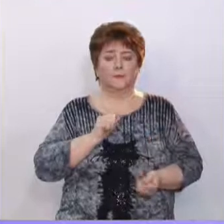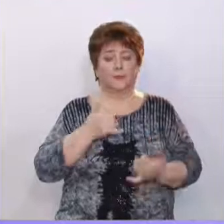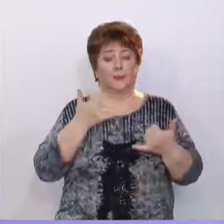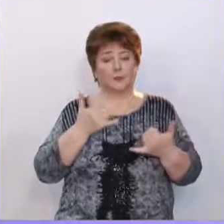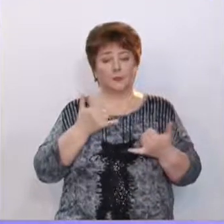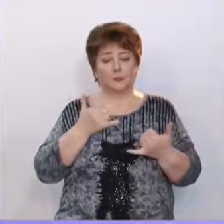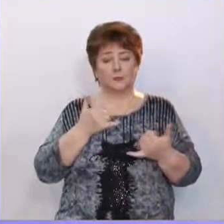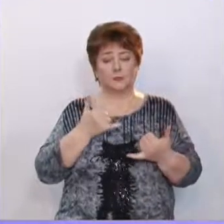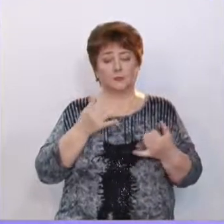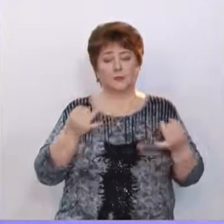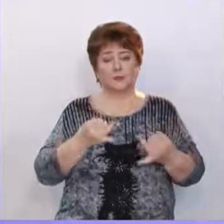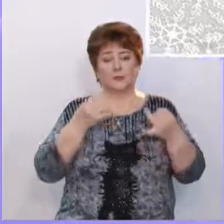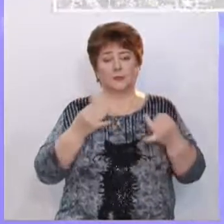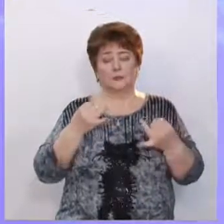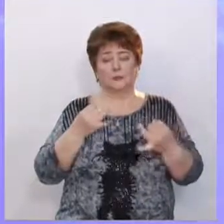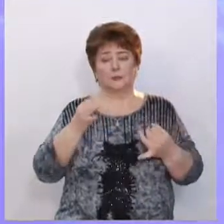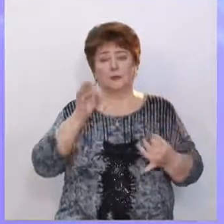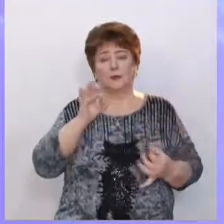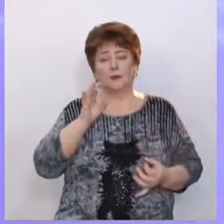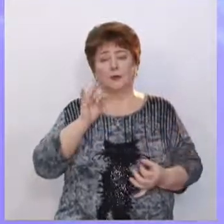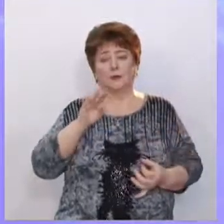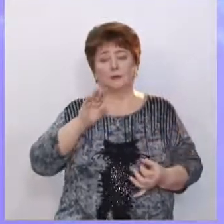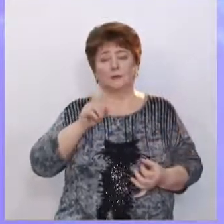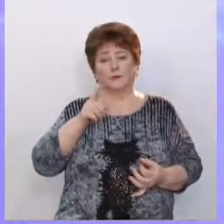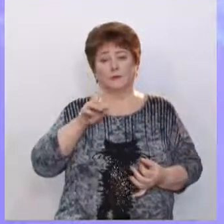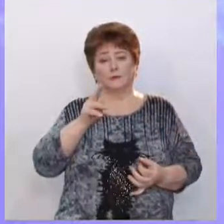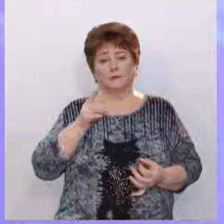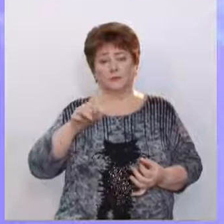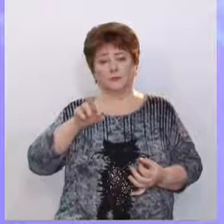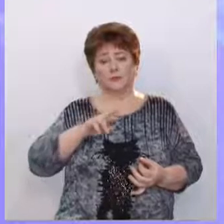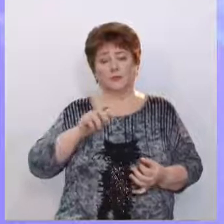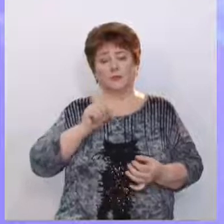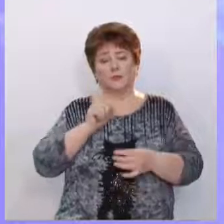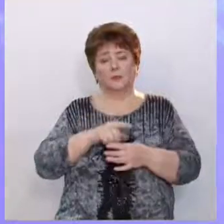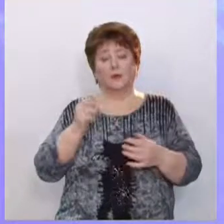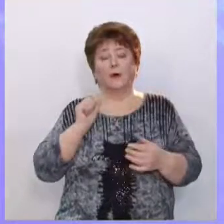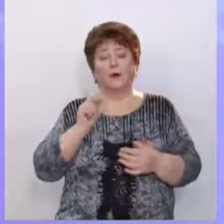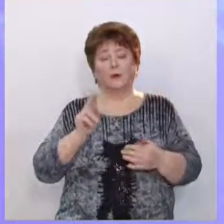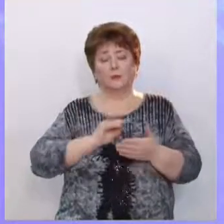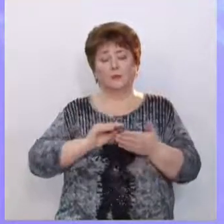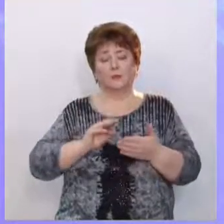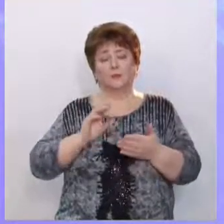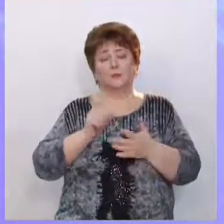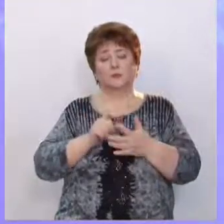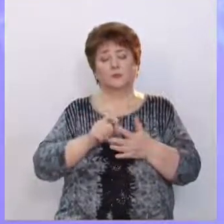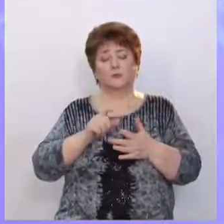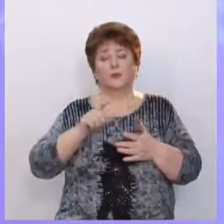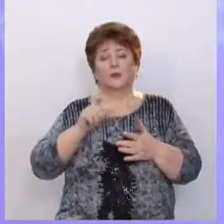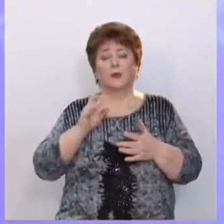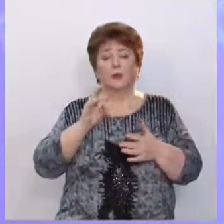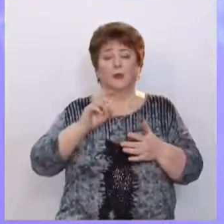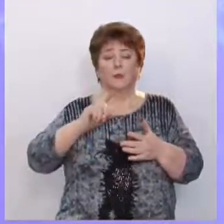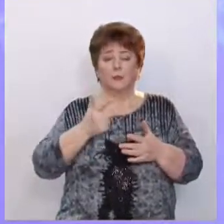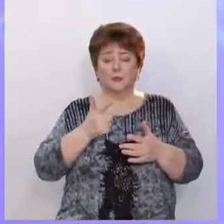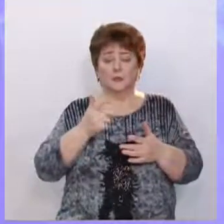А теперь интересна орфографическая задача. Как писать слово с мягким знаком на конце